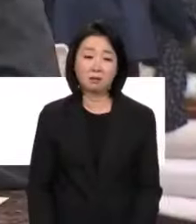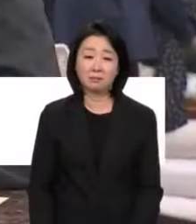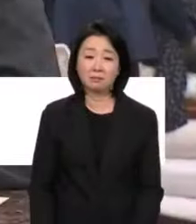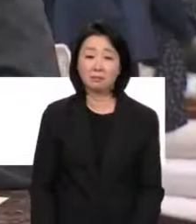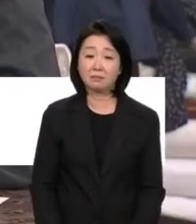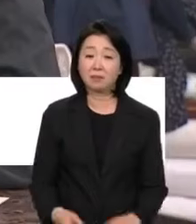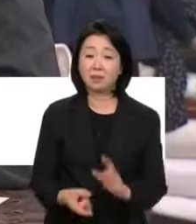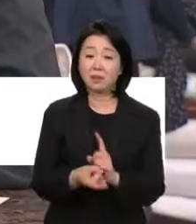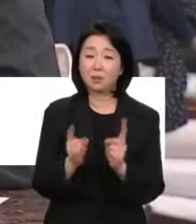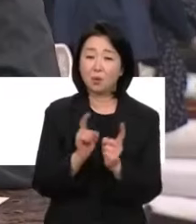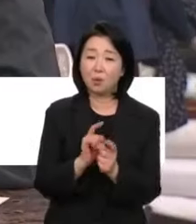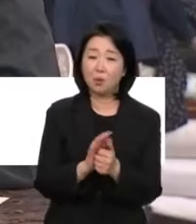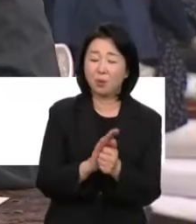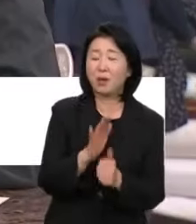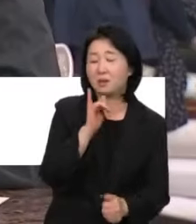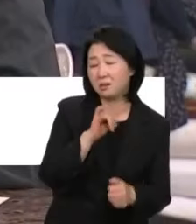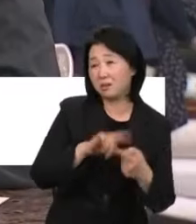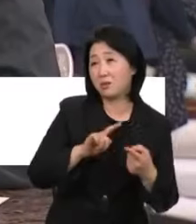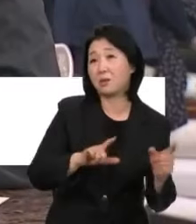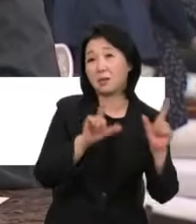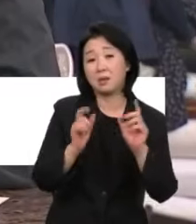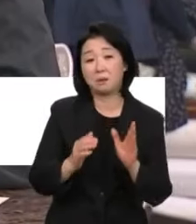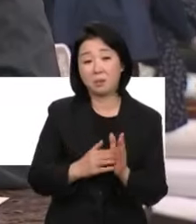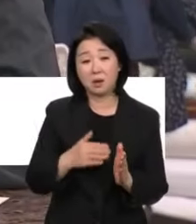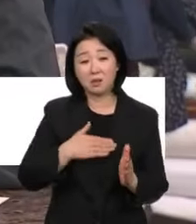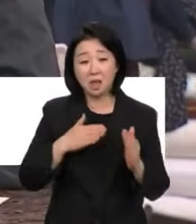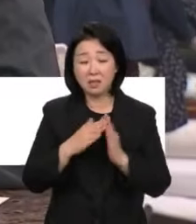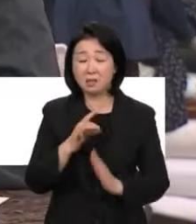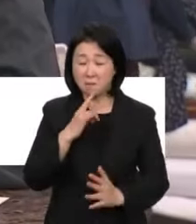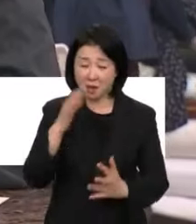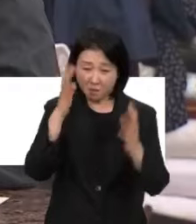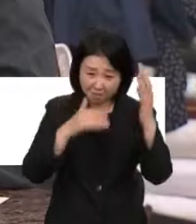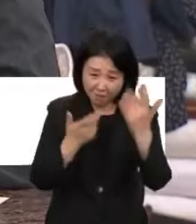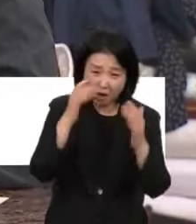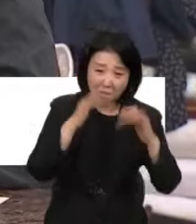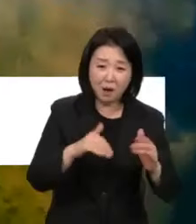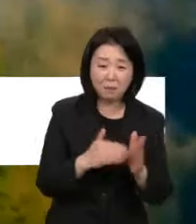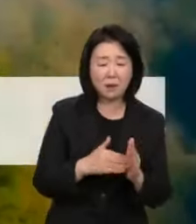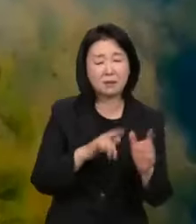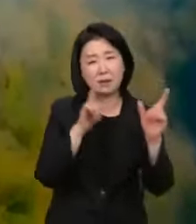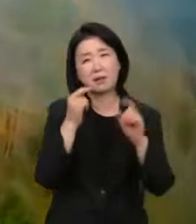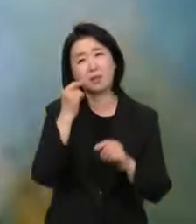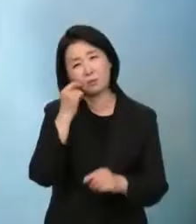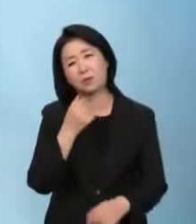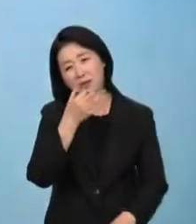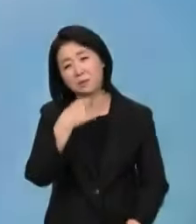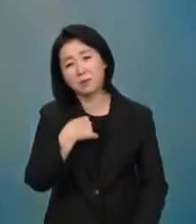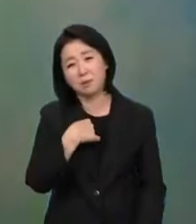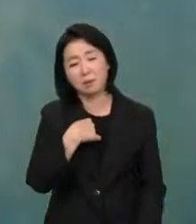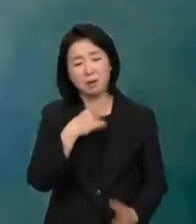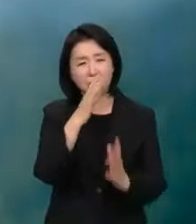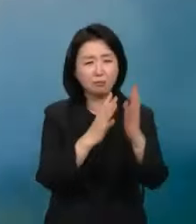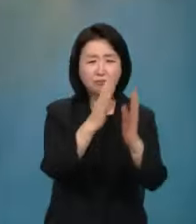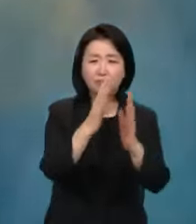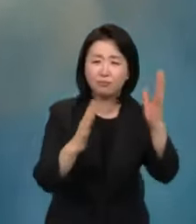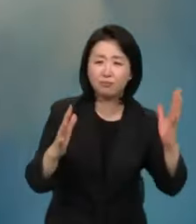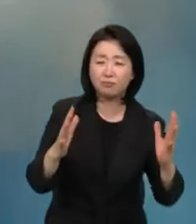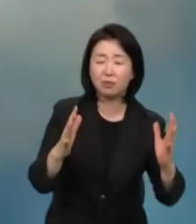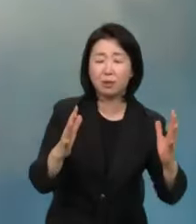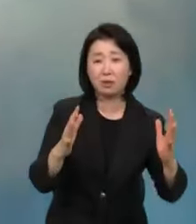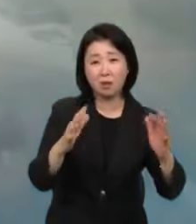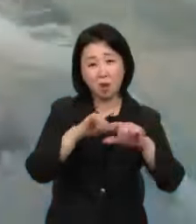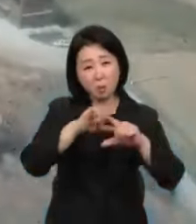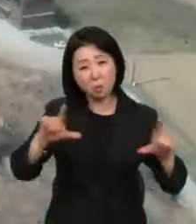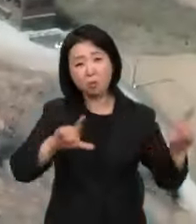서로 위안을 하니까 이렇게 살았어. 만약에 내 집만 그랬다면은 못 살을 것 같아. 울창했던 숲, 평범했던